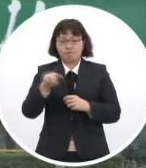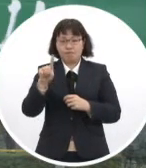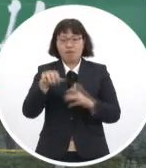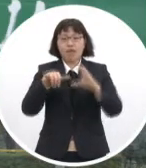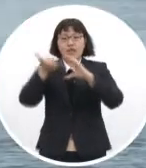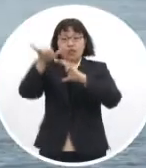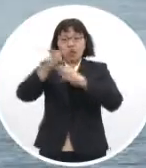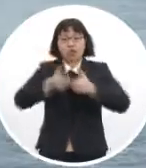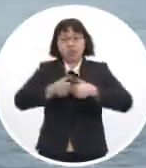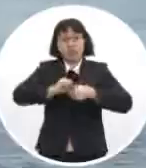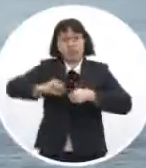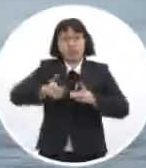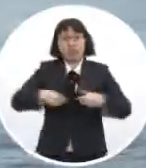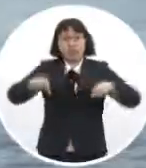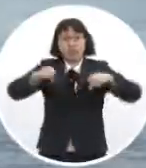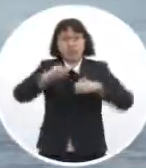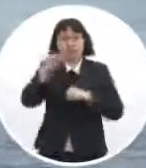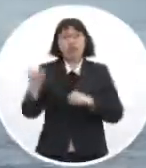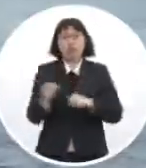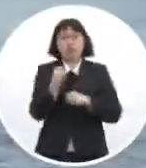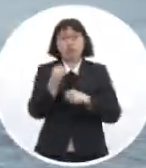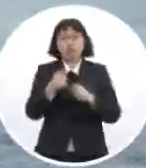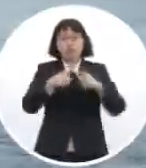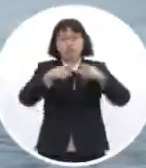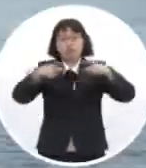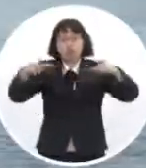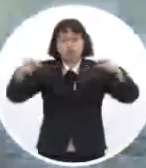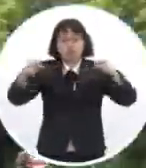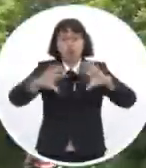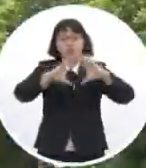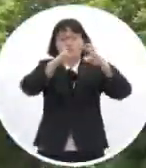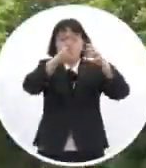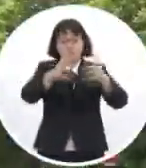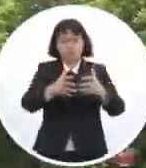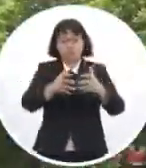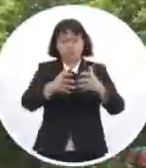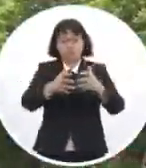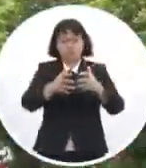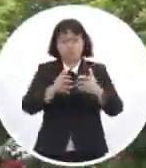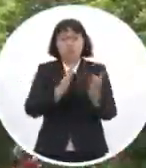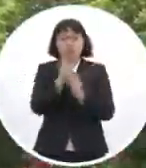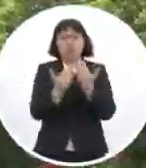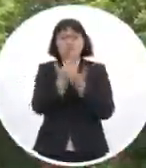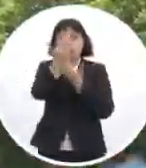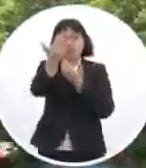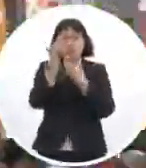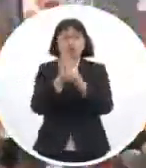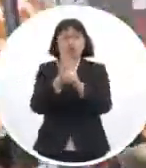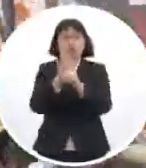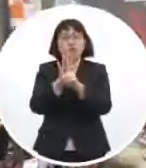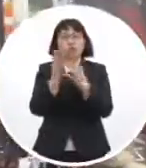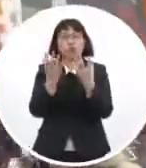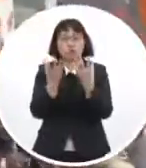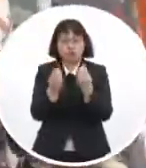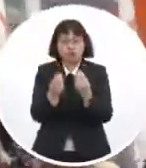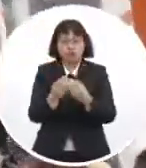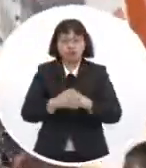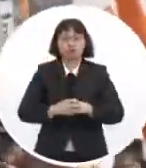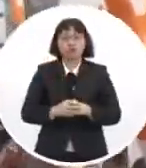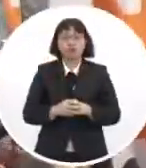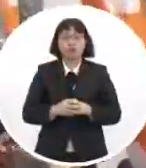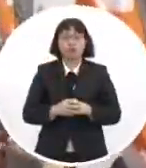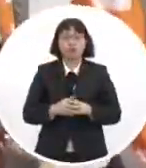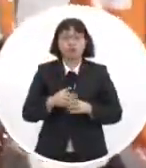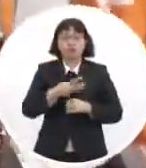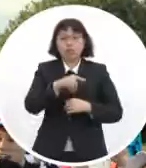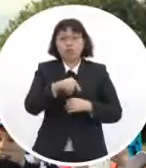知多常滑ジャパンなど、全国世界に打ち出せるスポーツ大会を支援してきたんだけど、木曽三川ウルト